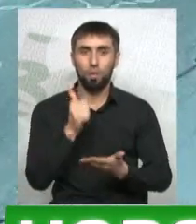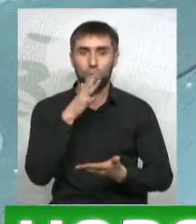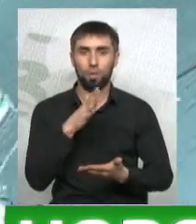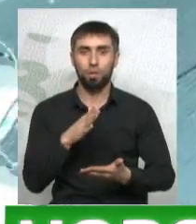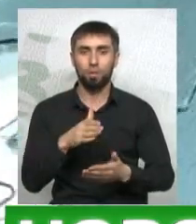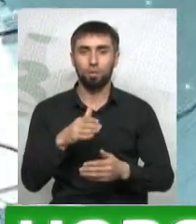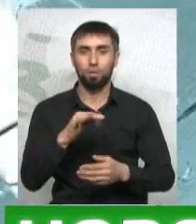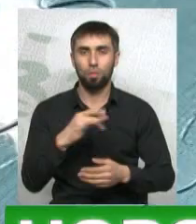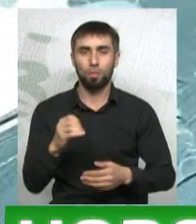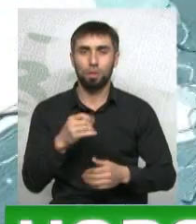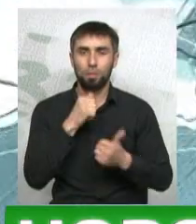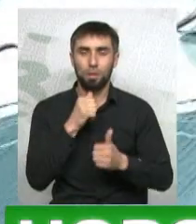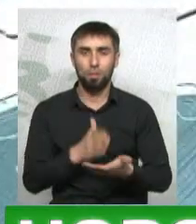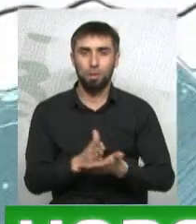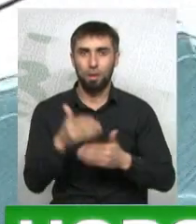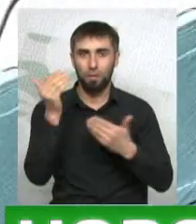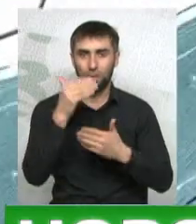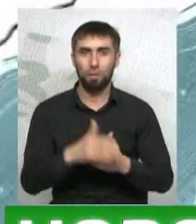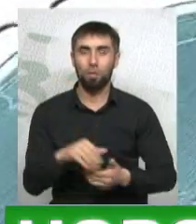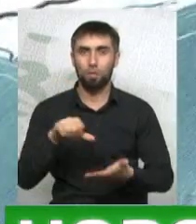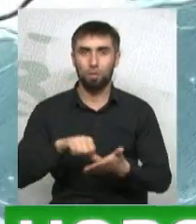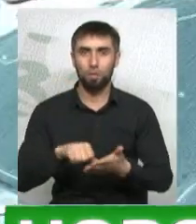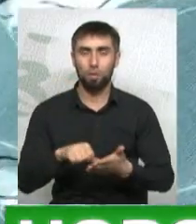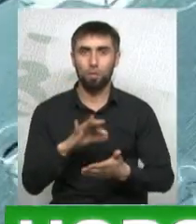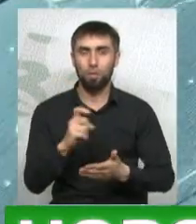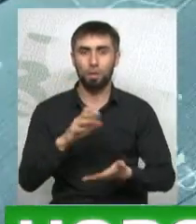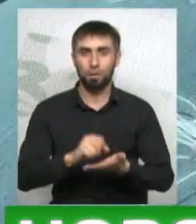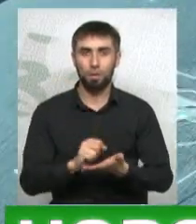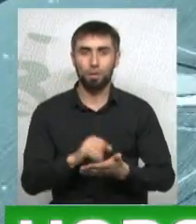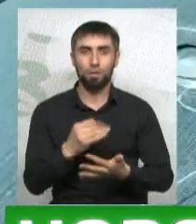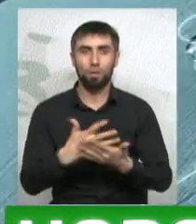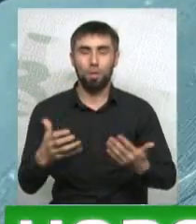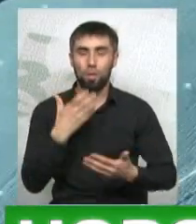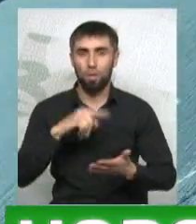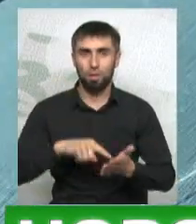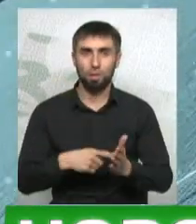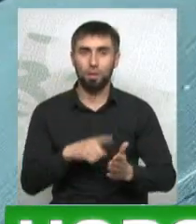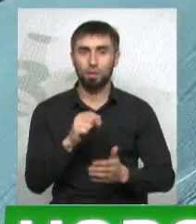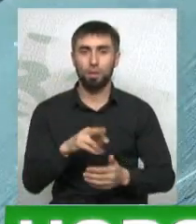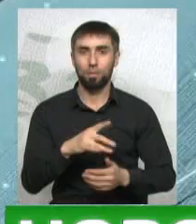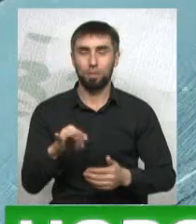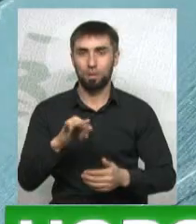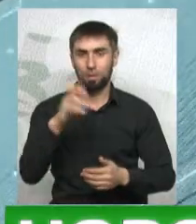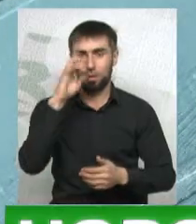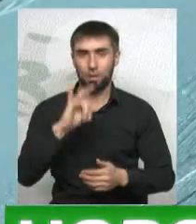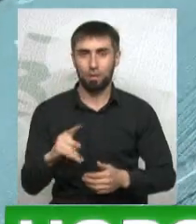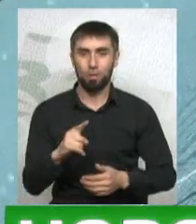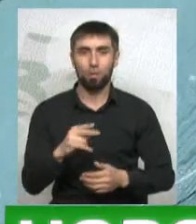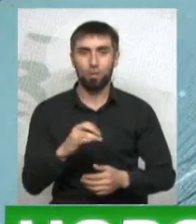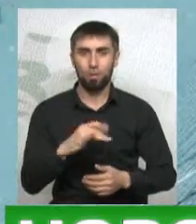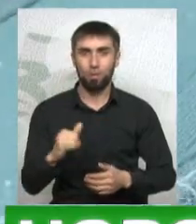сквозь суровые испытания прошли Афганистан, участвовали в боевых действиях в других горячих точках за пределами страны и с